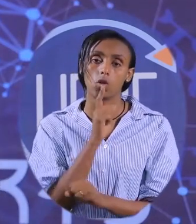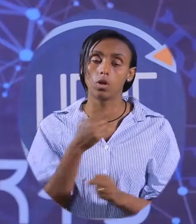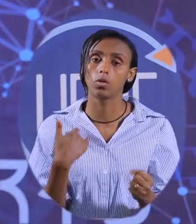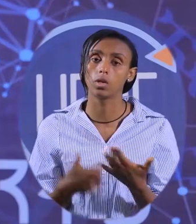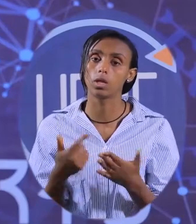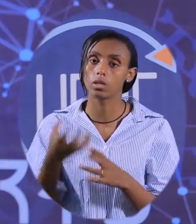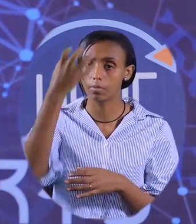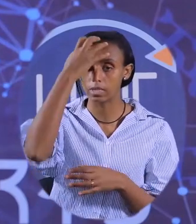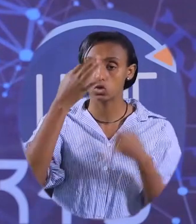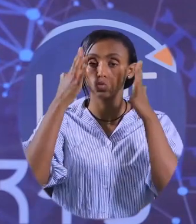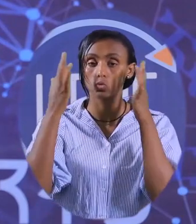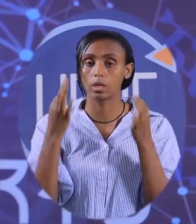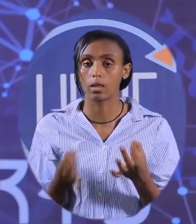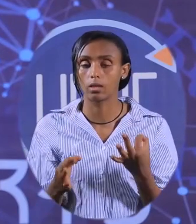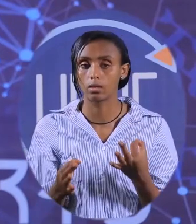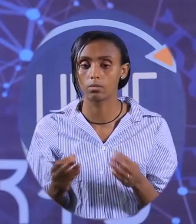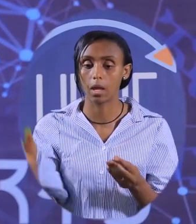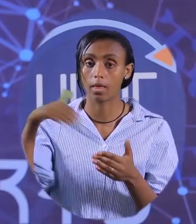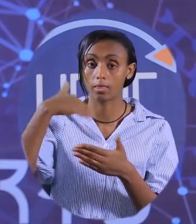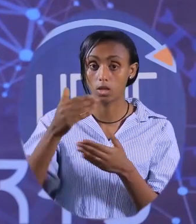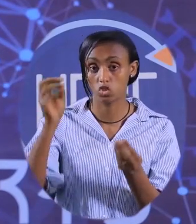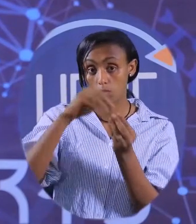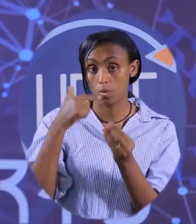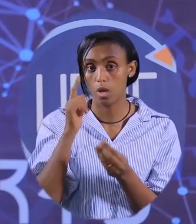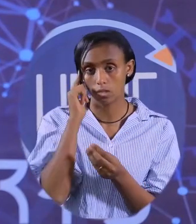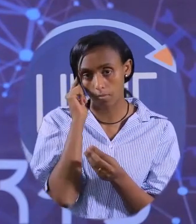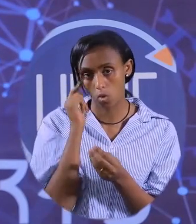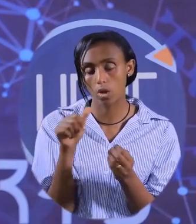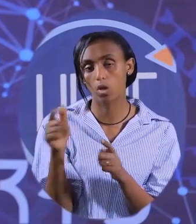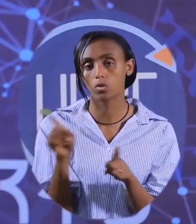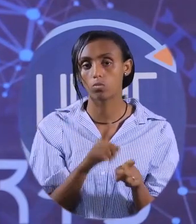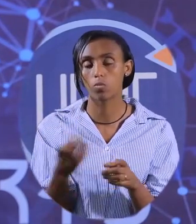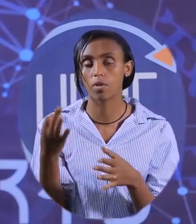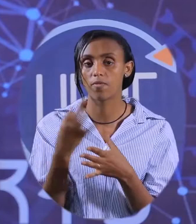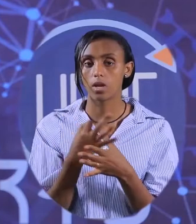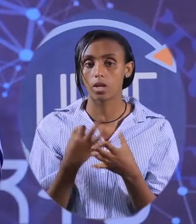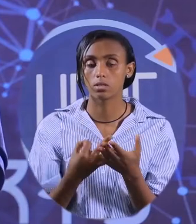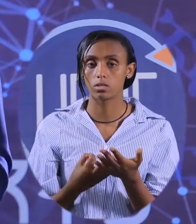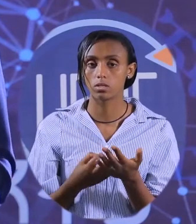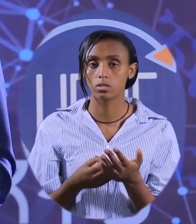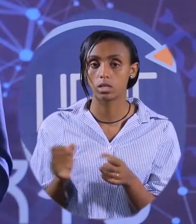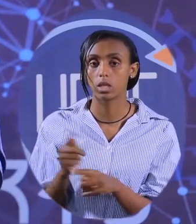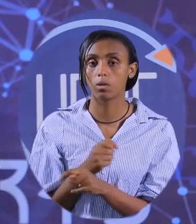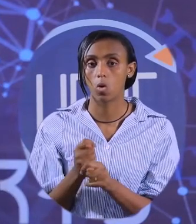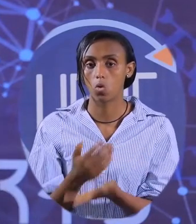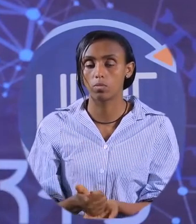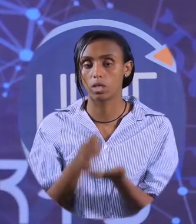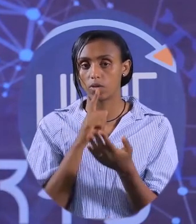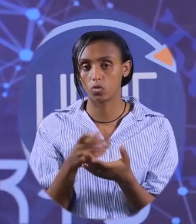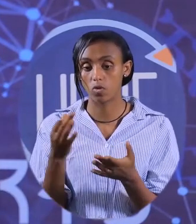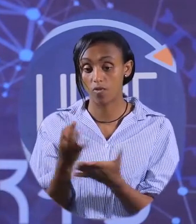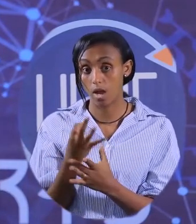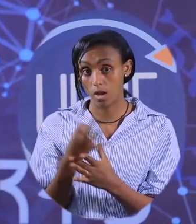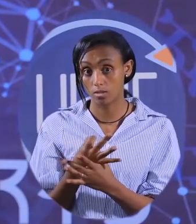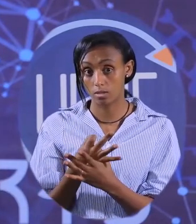እንግዲህ ይሄ የመንግስትን ቁርጠኝነት በቀጣይ ይጨምረዋል ብዬ አስባለሁ። ሌላው በፋይናንስ ትግበራው መደገፍ ነው። ከፋይናንስ